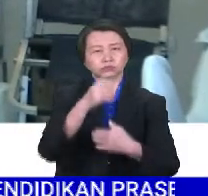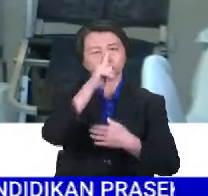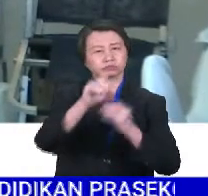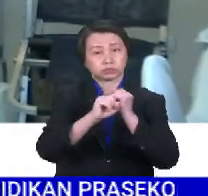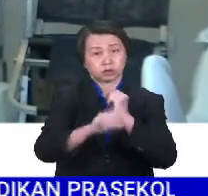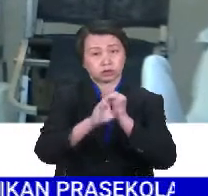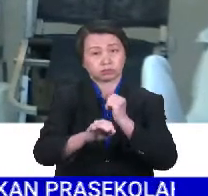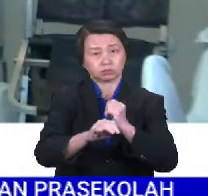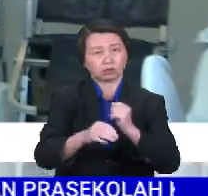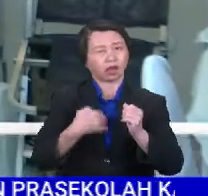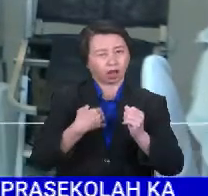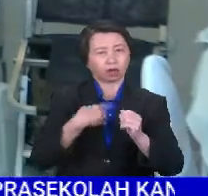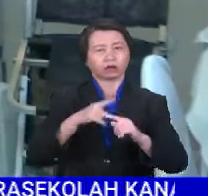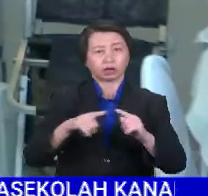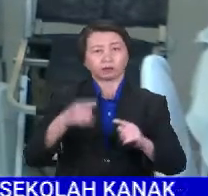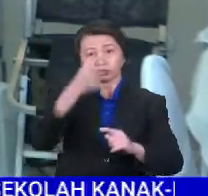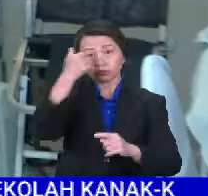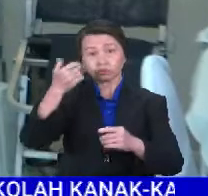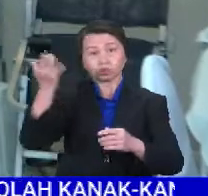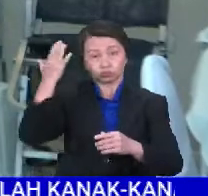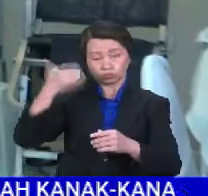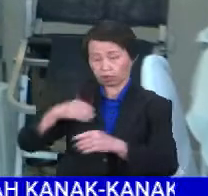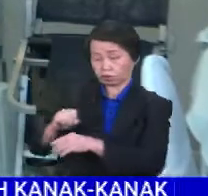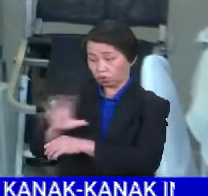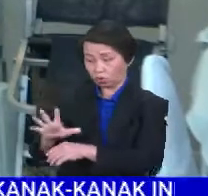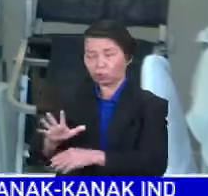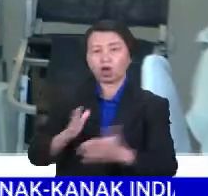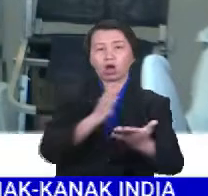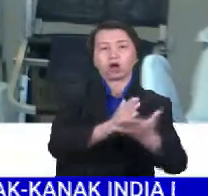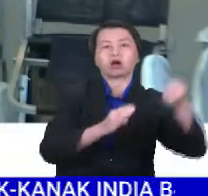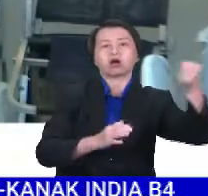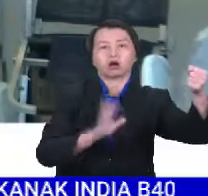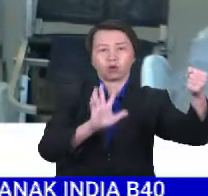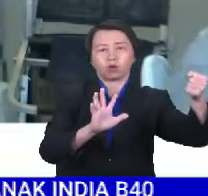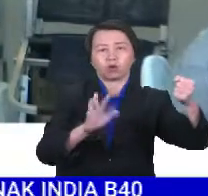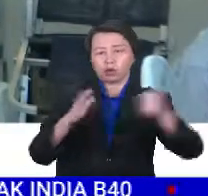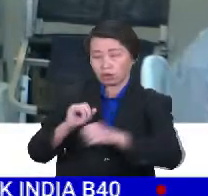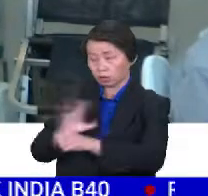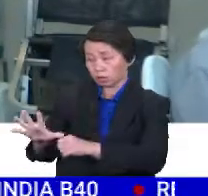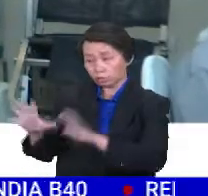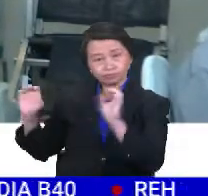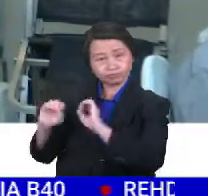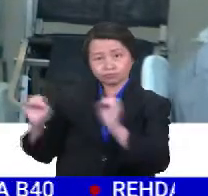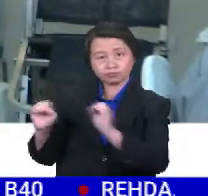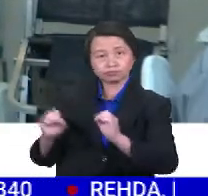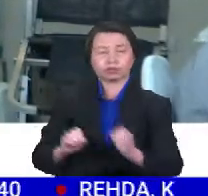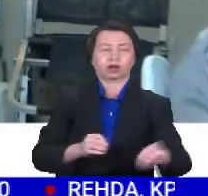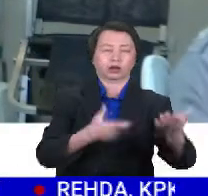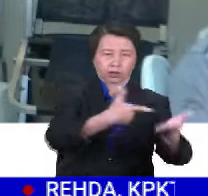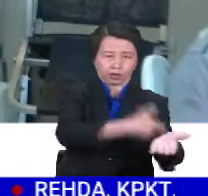sebabkan COVID kita hentikan buat seketika, dan alhamdulillah kita dapat sambung semula kempen derma darah.